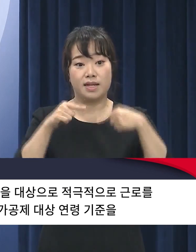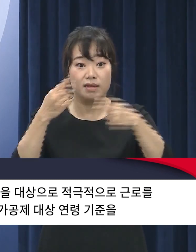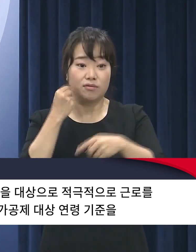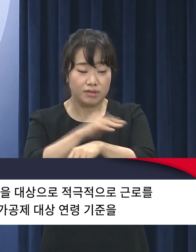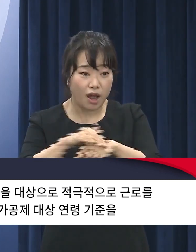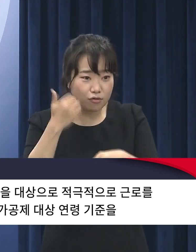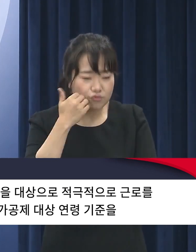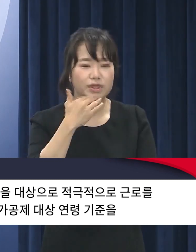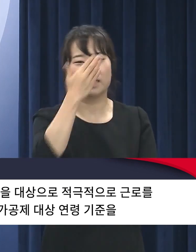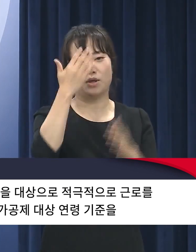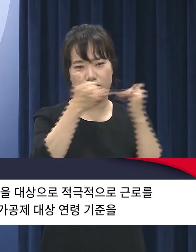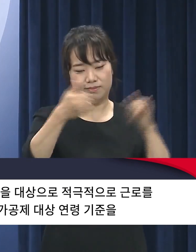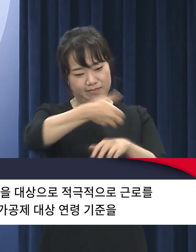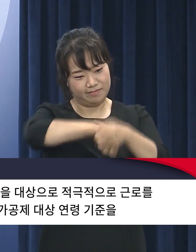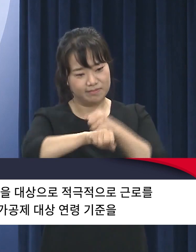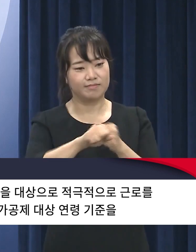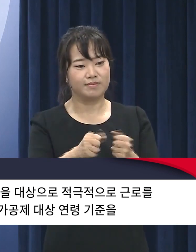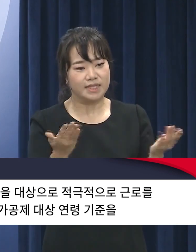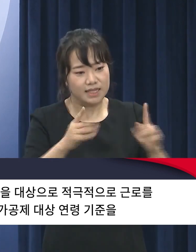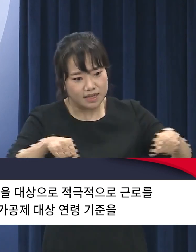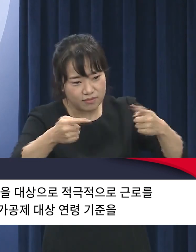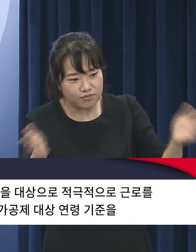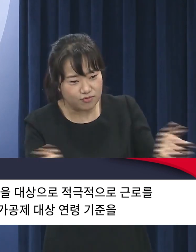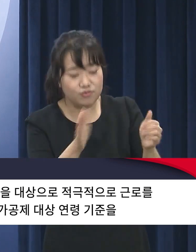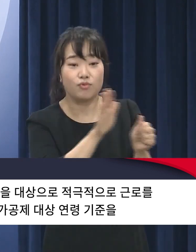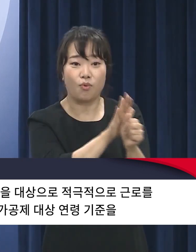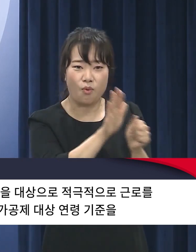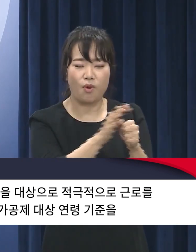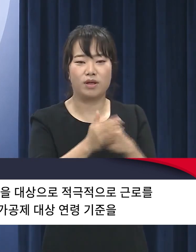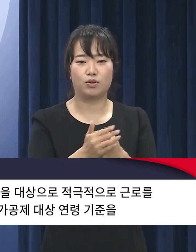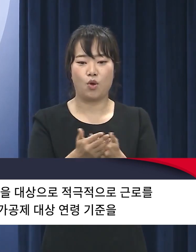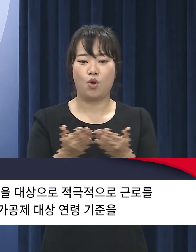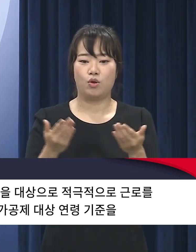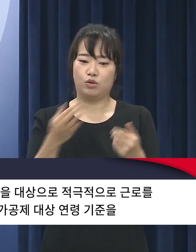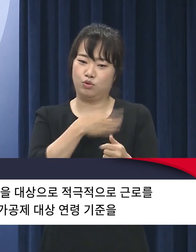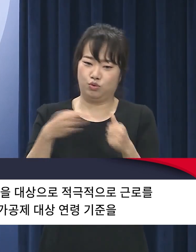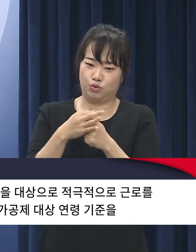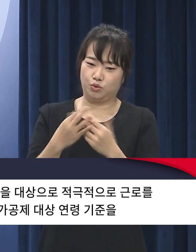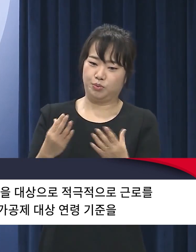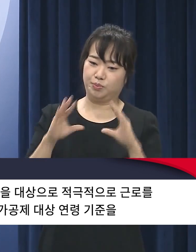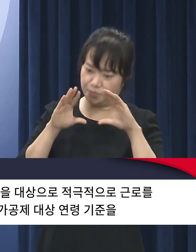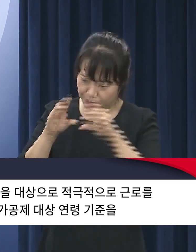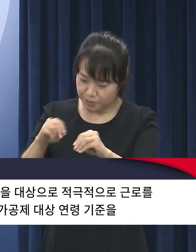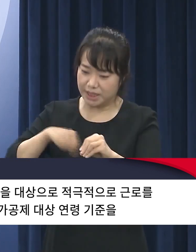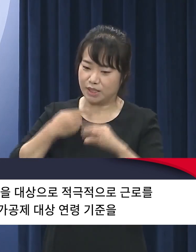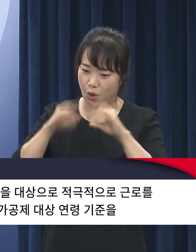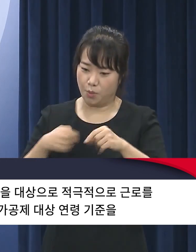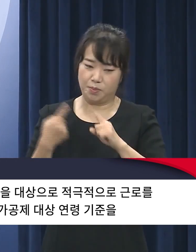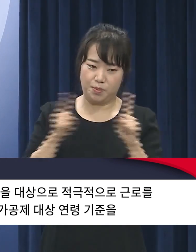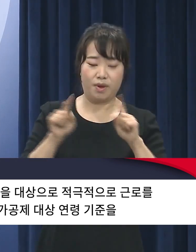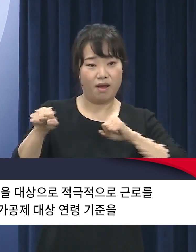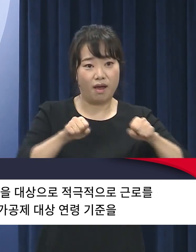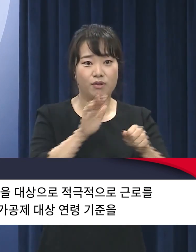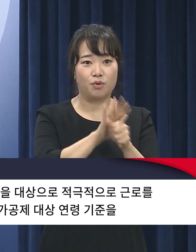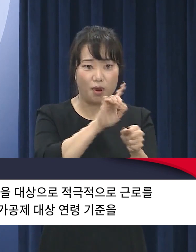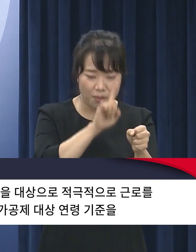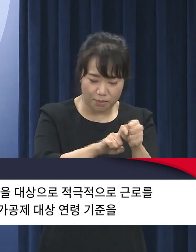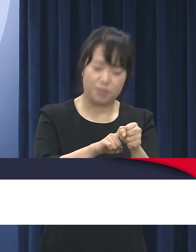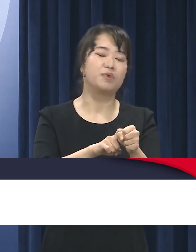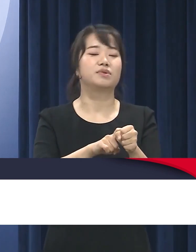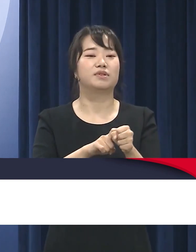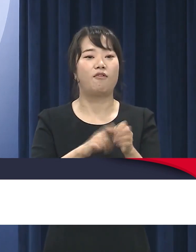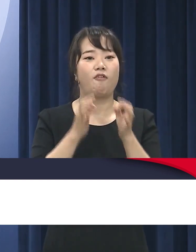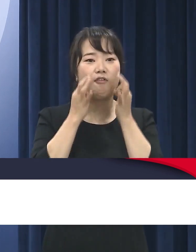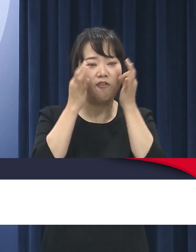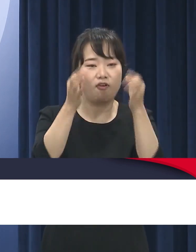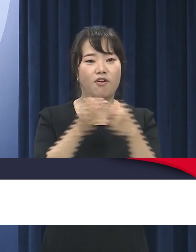청년층을 대상으로 적극적으로 근로를 유인하고 탈수급을 유도하기 위해 근로사업소득 추가공제 대상